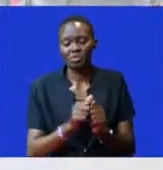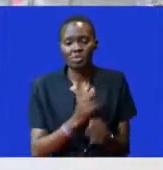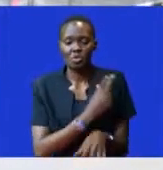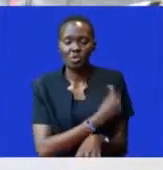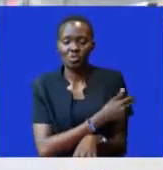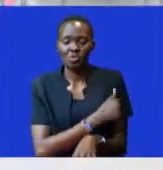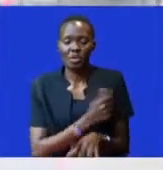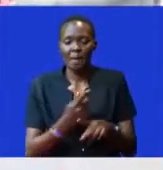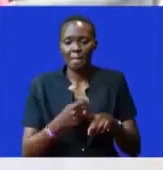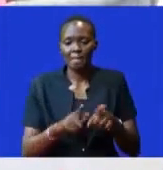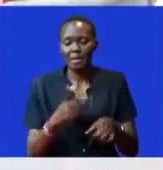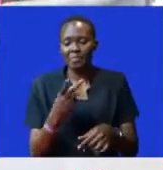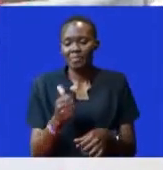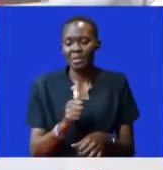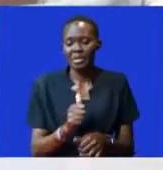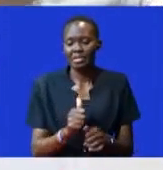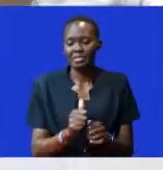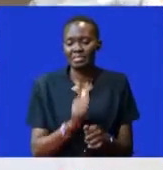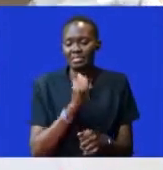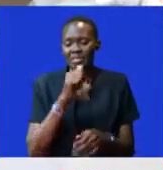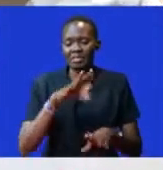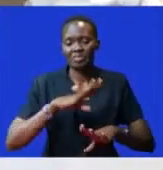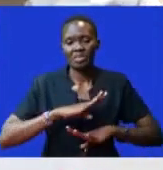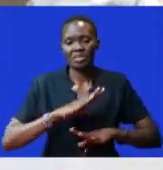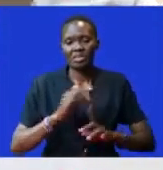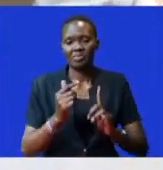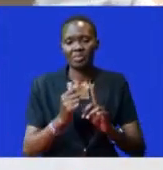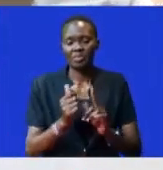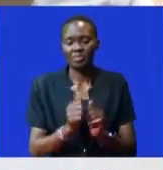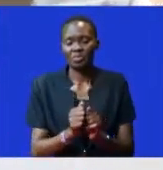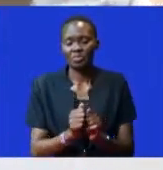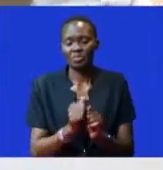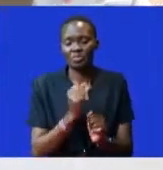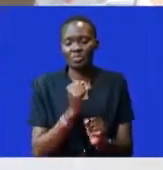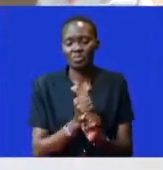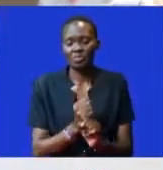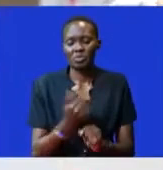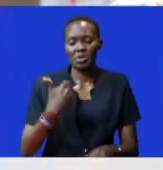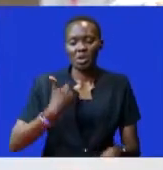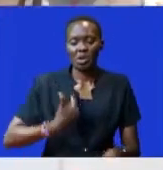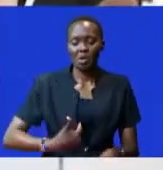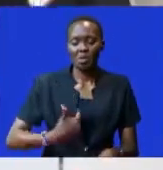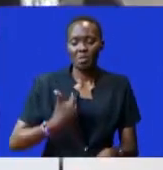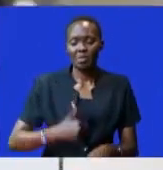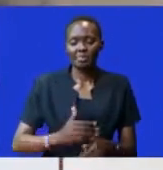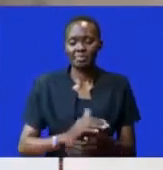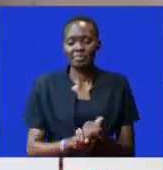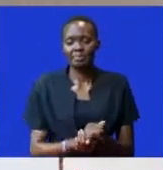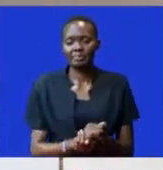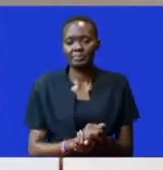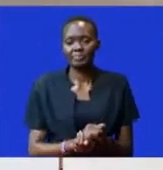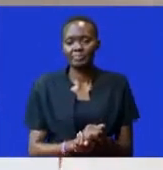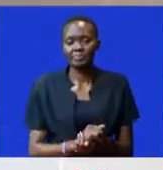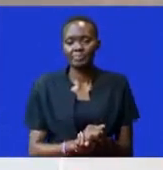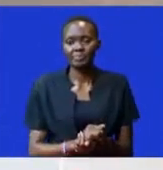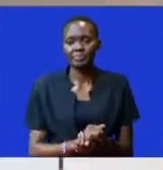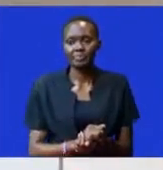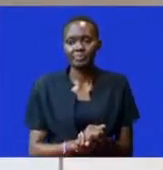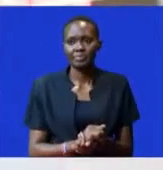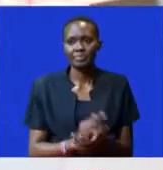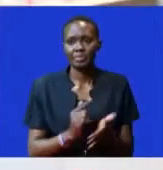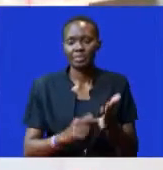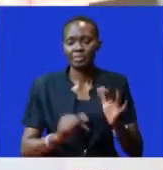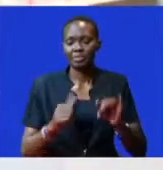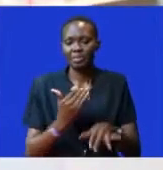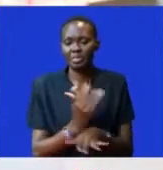To pesa ema pod otame mondo pike gi Fasi Award mondo timne Fasi operation mondo nyathi owinj maber. Gima nyalo